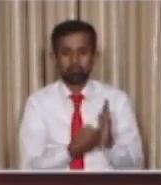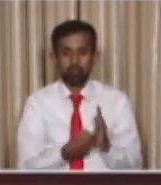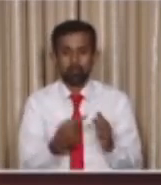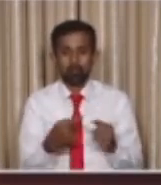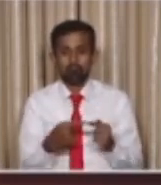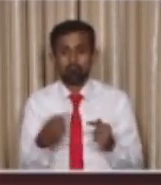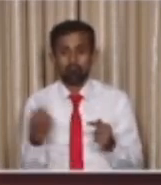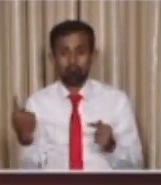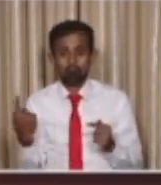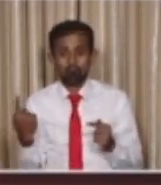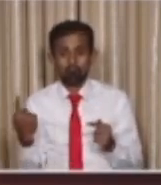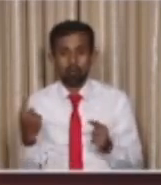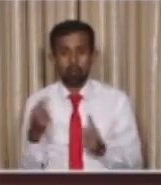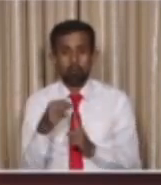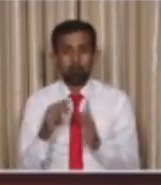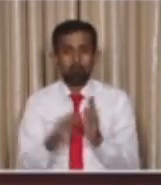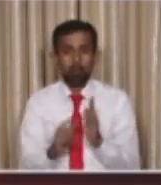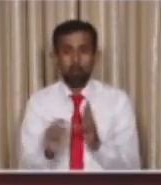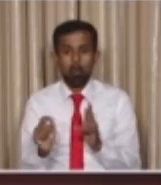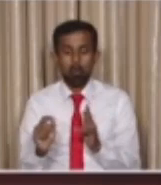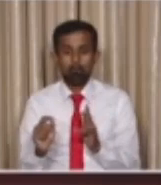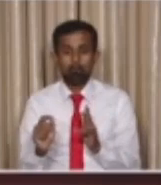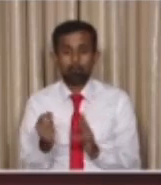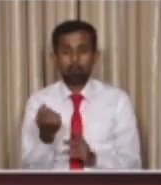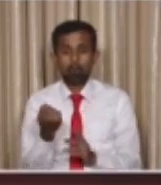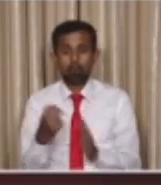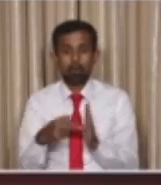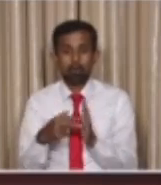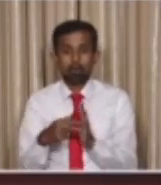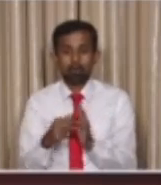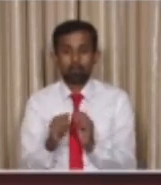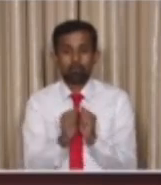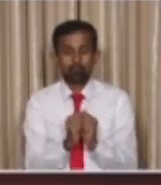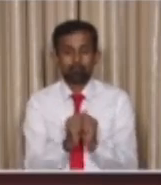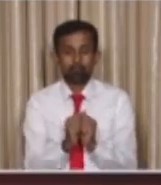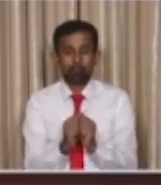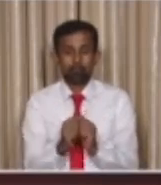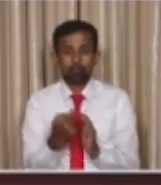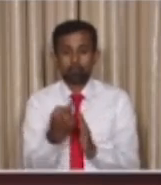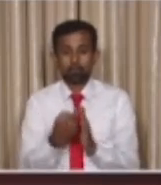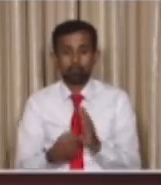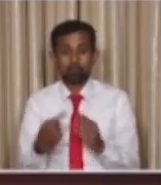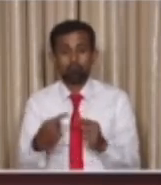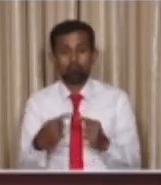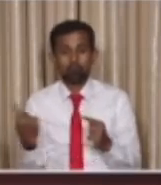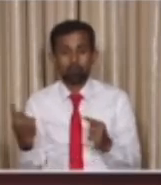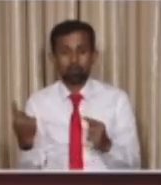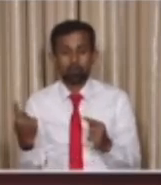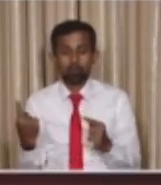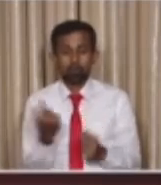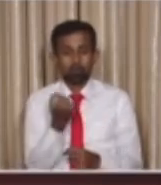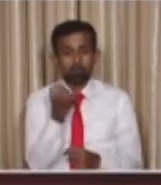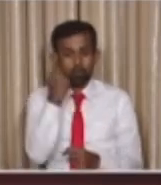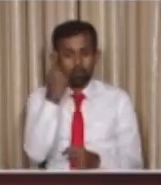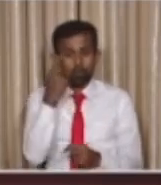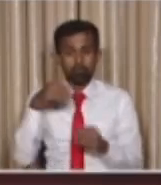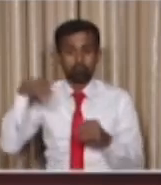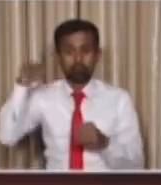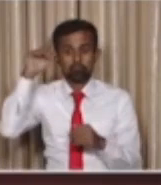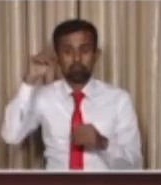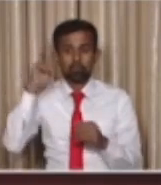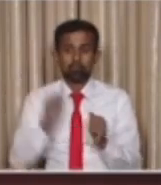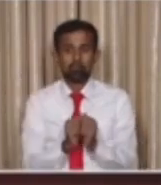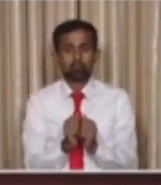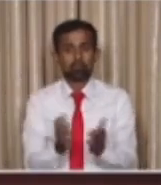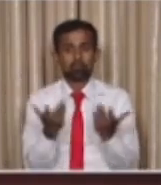පටහැනිව, අග්‍රාමාත්‍ය කාර්යය හා ආර්ථික කටයුතු අමාත්‍යාංශයේ නිර්දේශයට පටහැනිව මේ යෝජනාව ඉහළින් ඇවිල්ලා ක්‍රියාත්මක